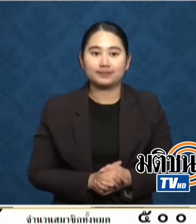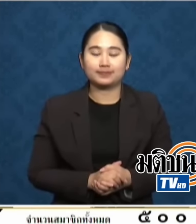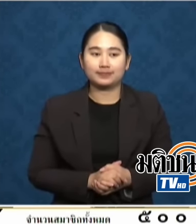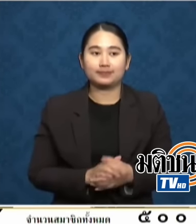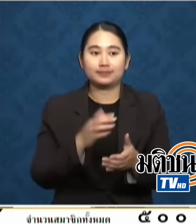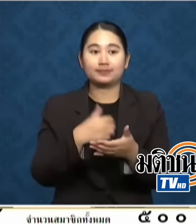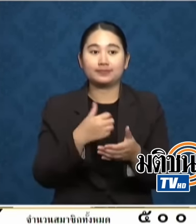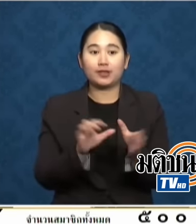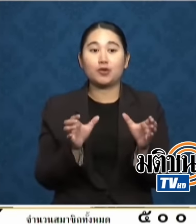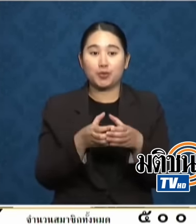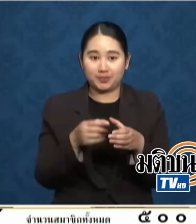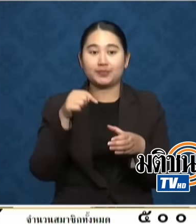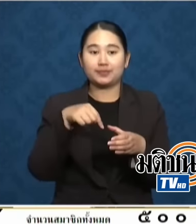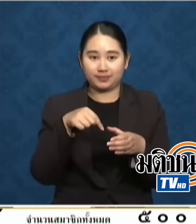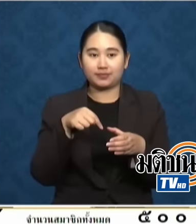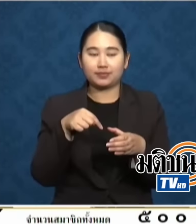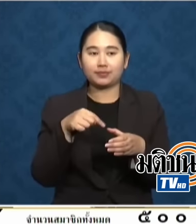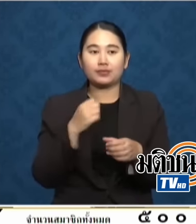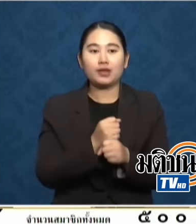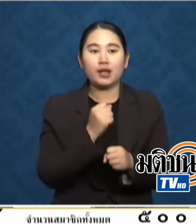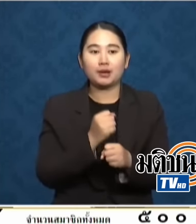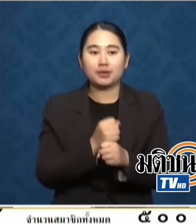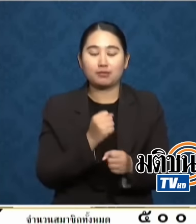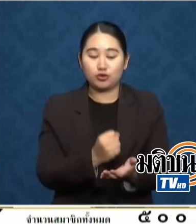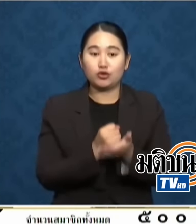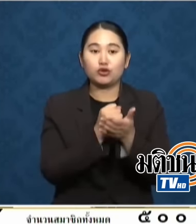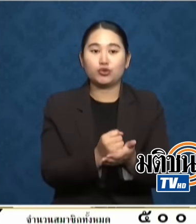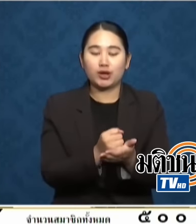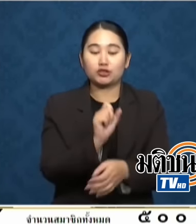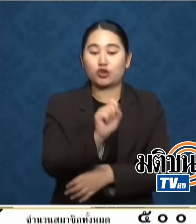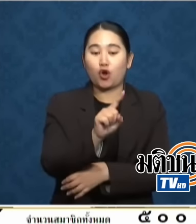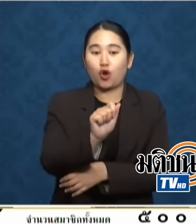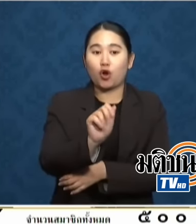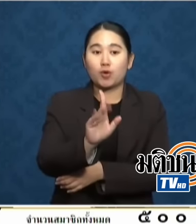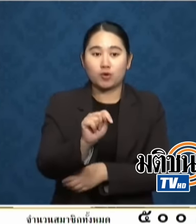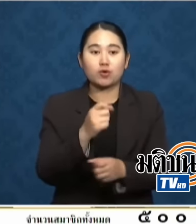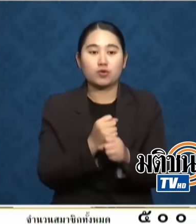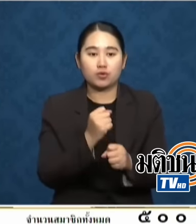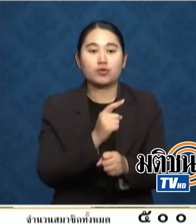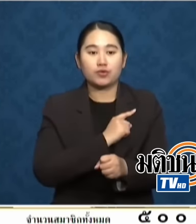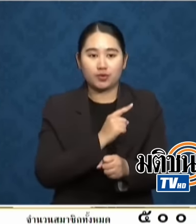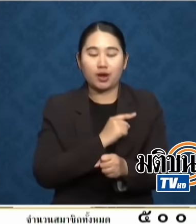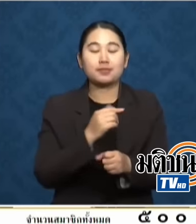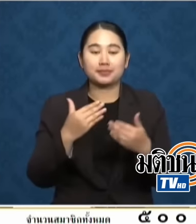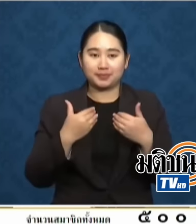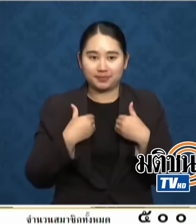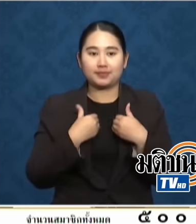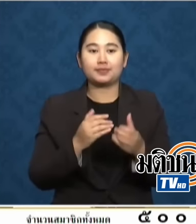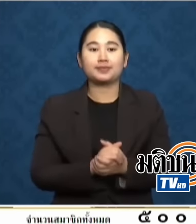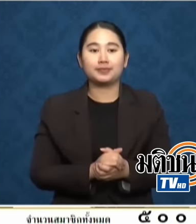สภาที่ปรึกษาจะทำให้สอบตมีบทบาทมากขึ้นกลับมามีบทบาทม